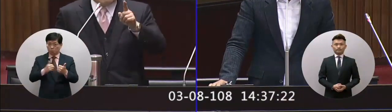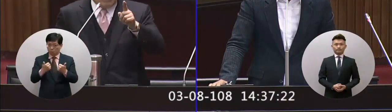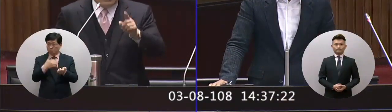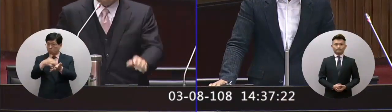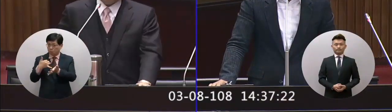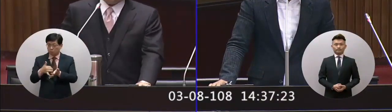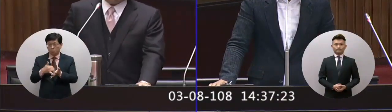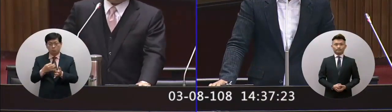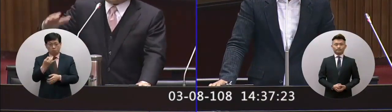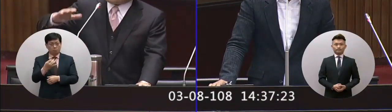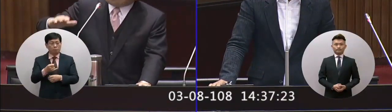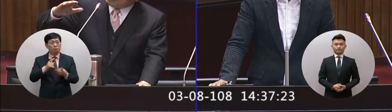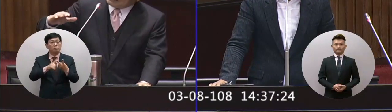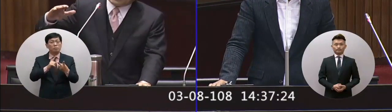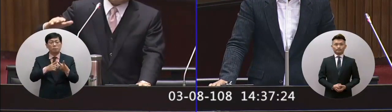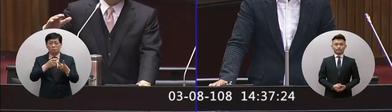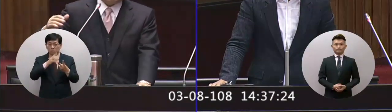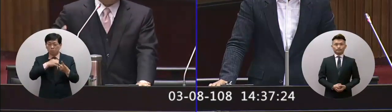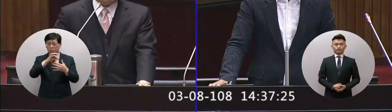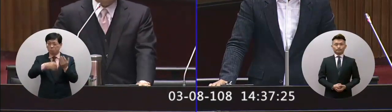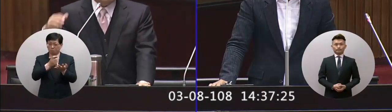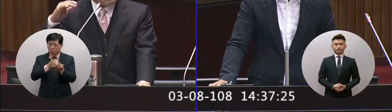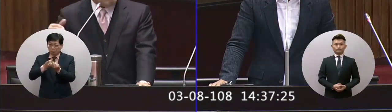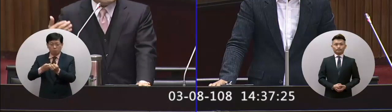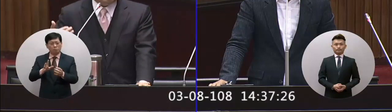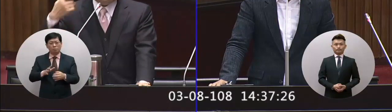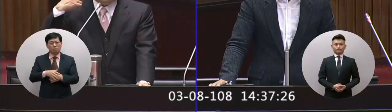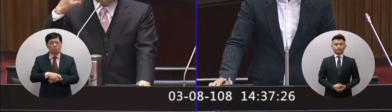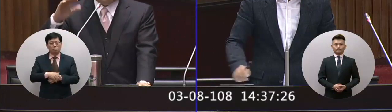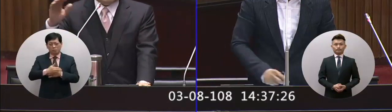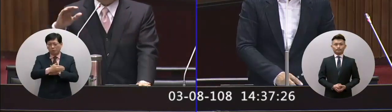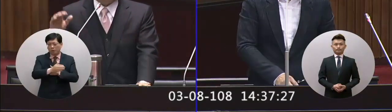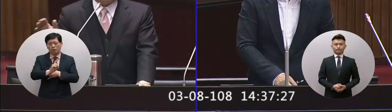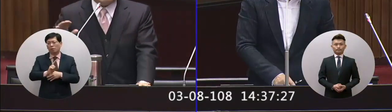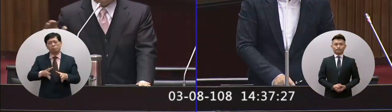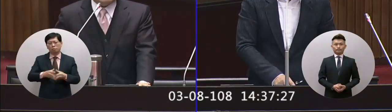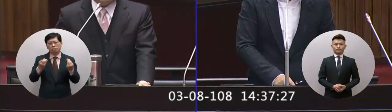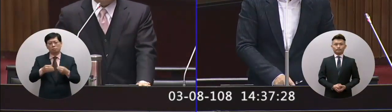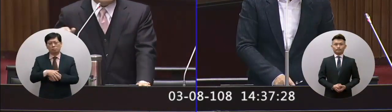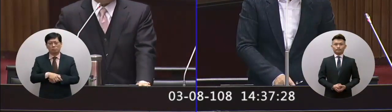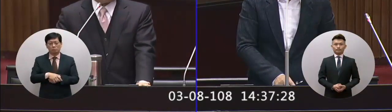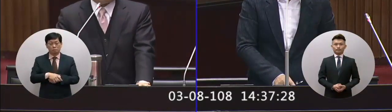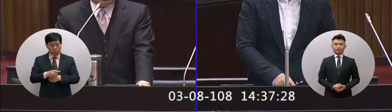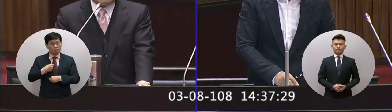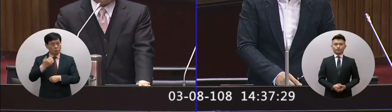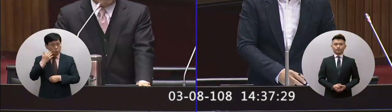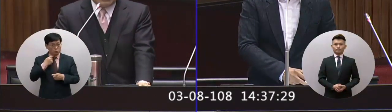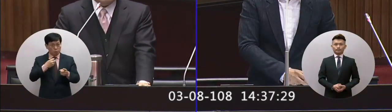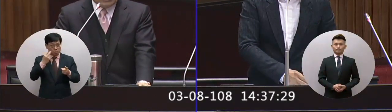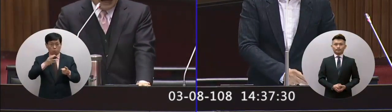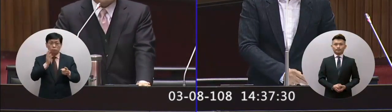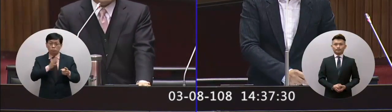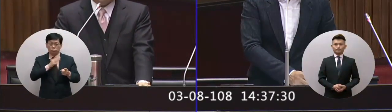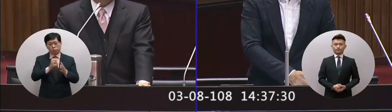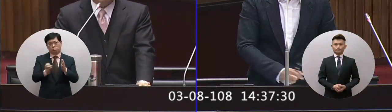另外你說要經過多少負責怎麼有負責不應該有的我們就來出銷